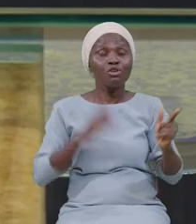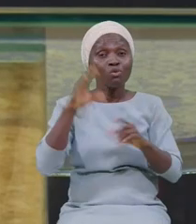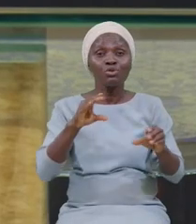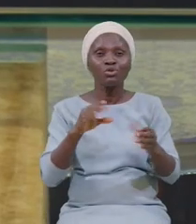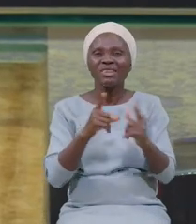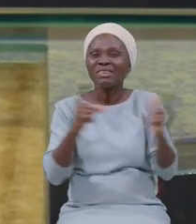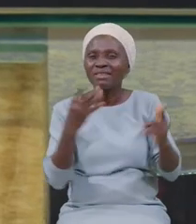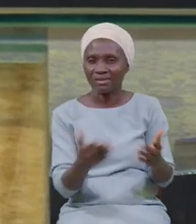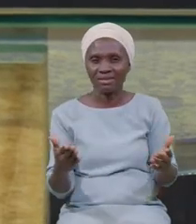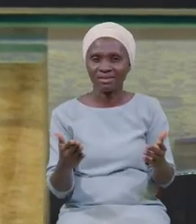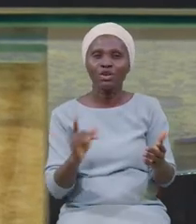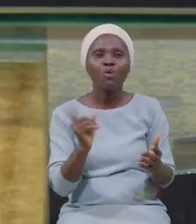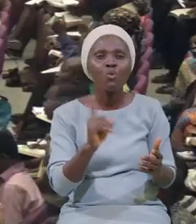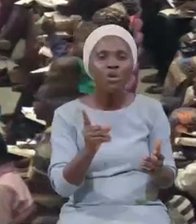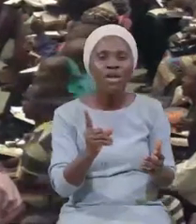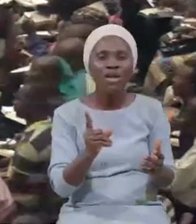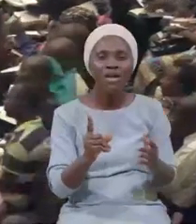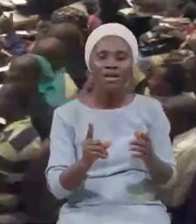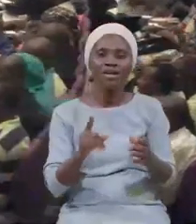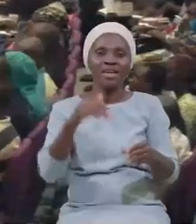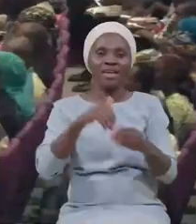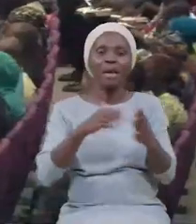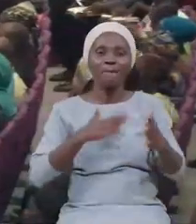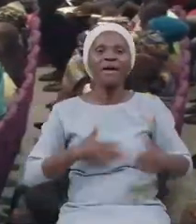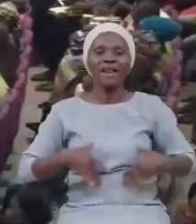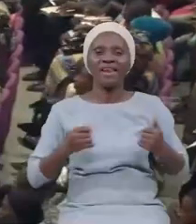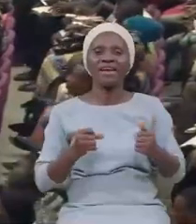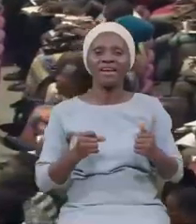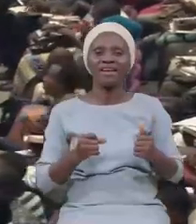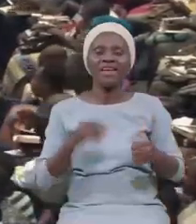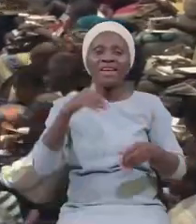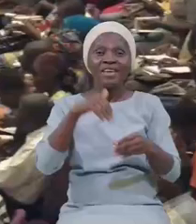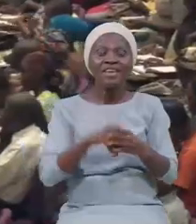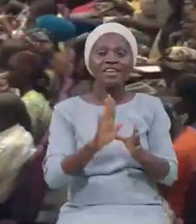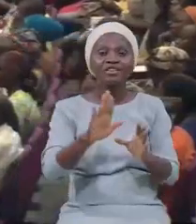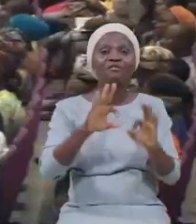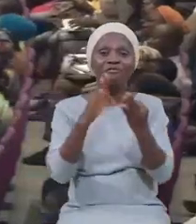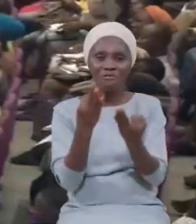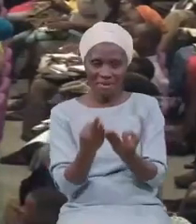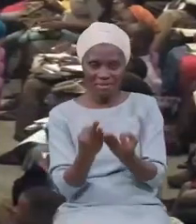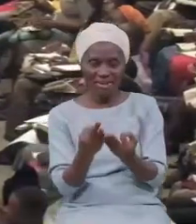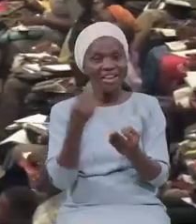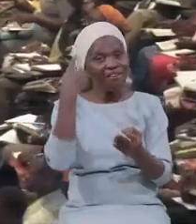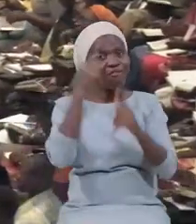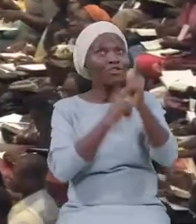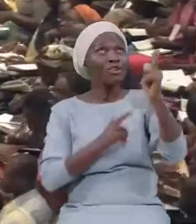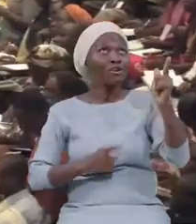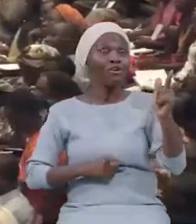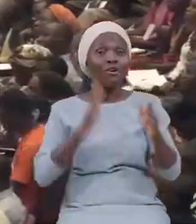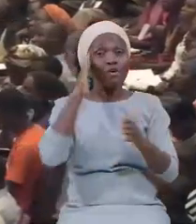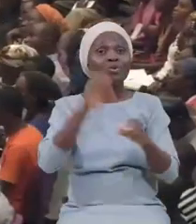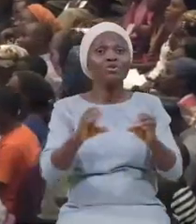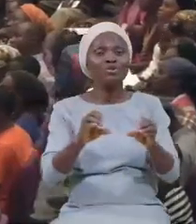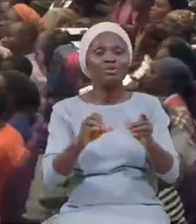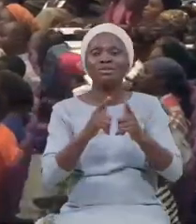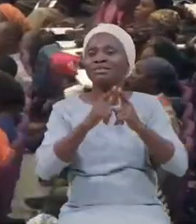Car l'Éternel fait de grandes choses. Où? Dans la vie de qui? Dans quelle famille? Car l'Éternel